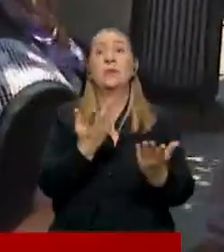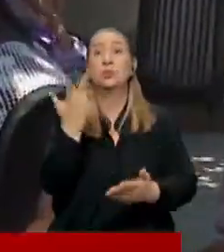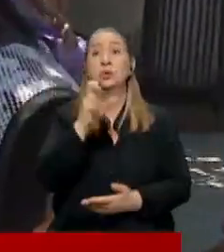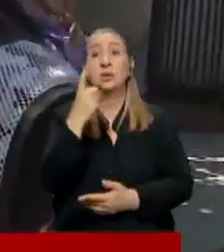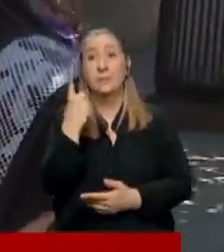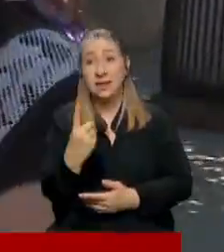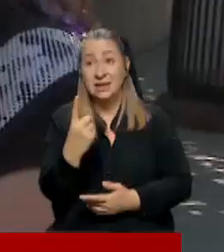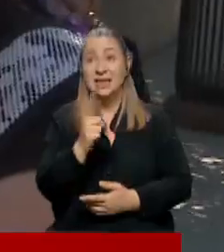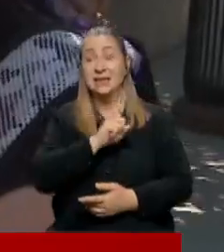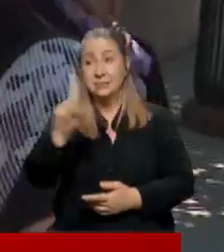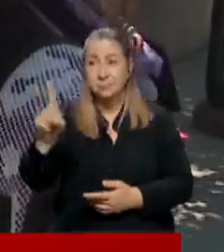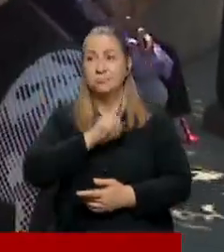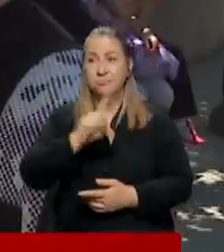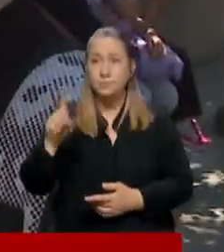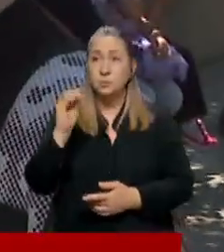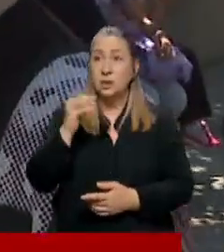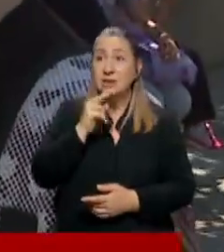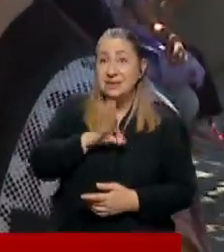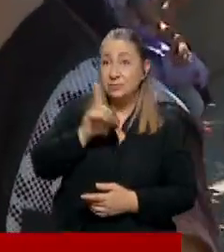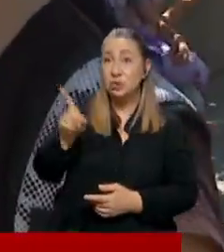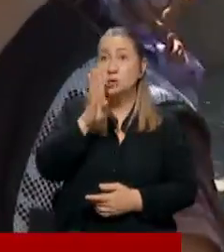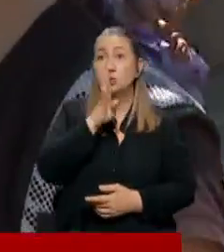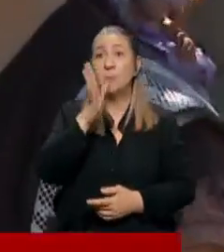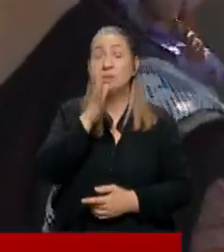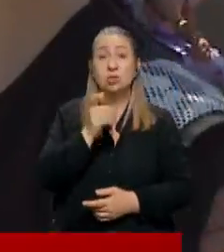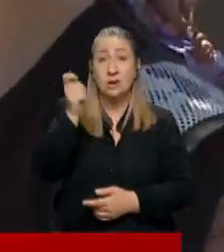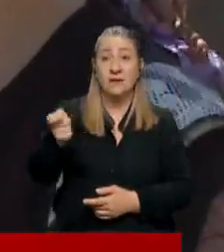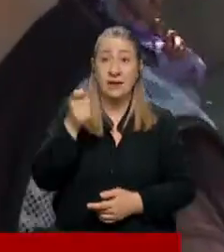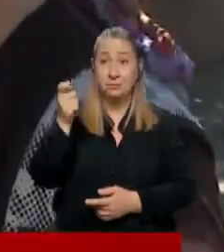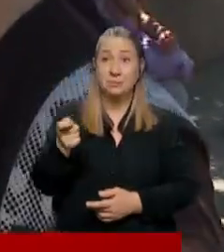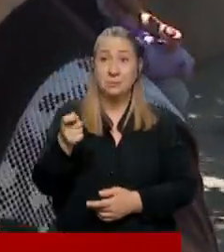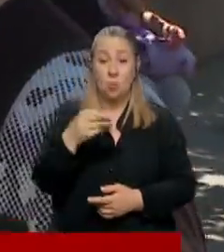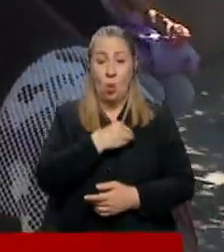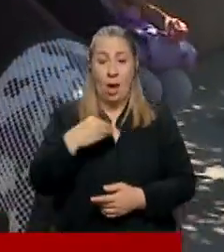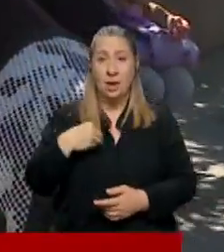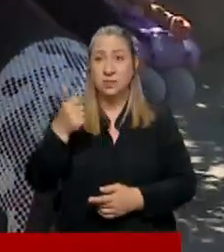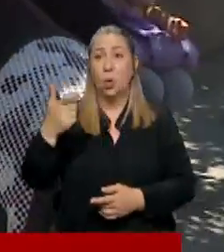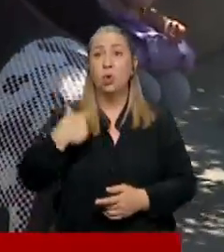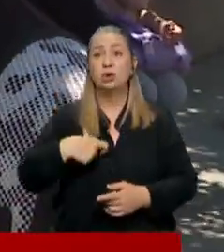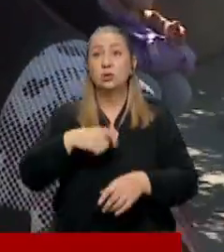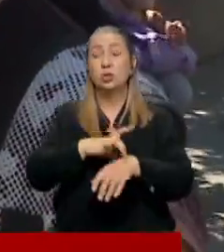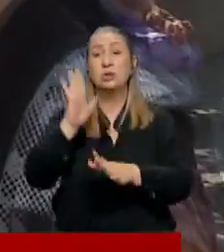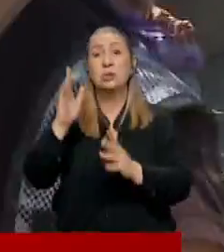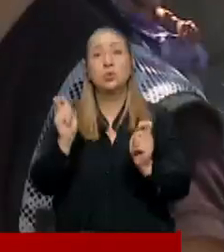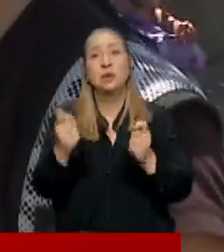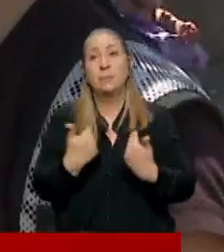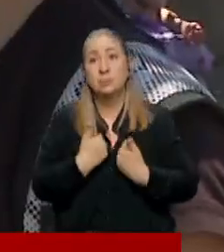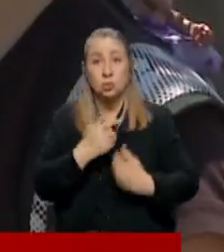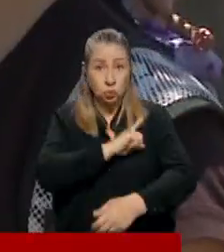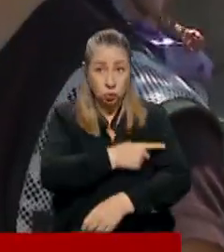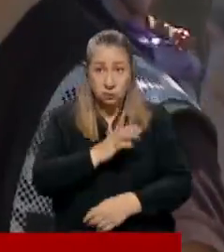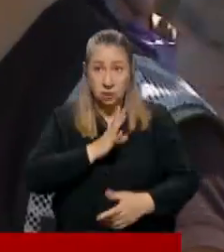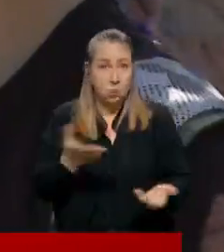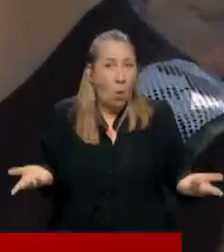3 ayda bir gidip çocuğumu 400 lira, 500 lira muayene parası verip özel doktora gitmek zorundayım. Gücünüz var